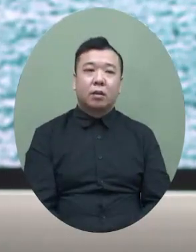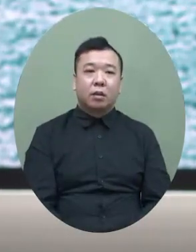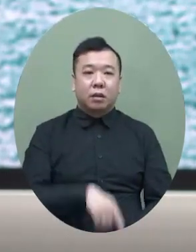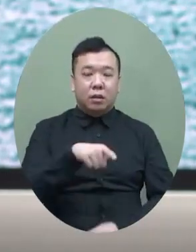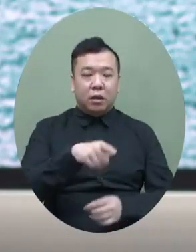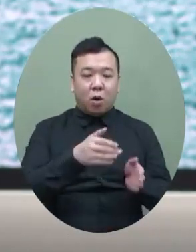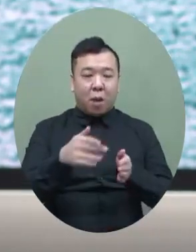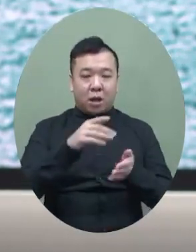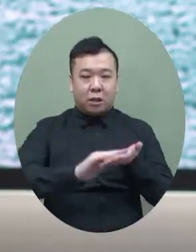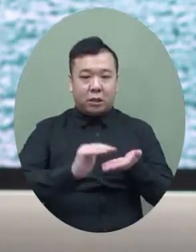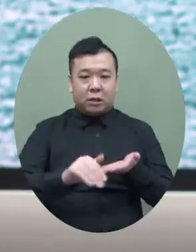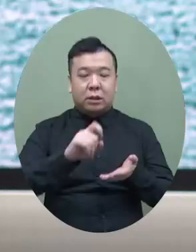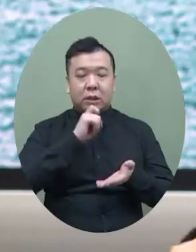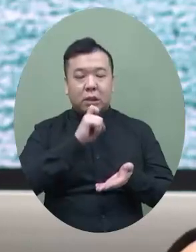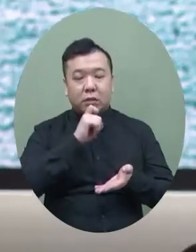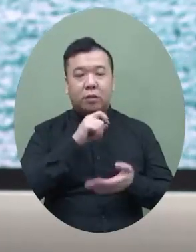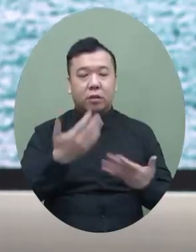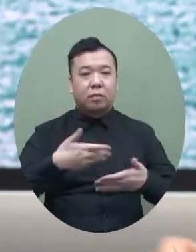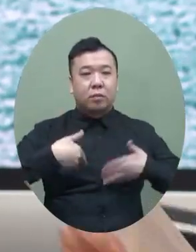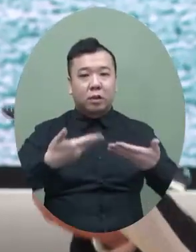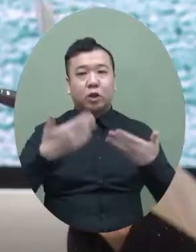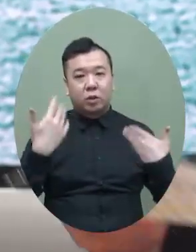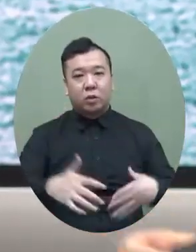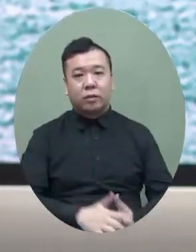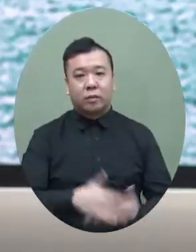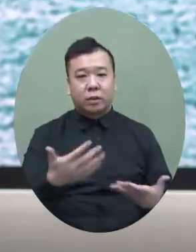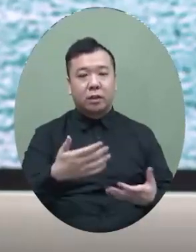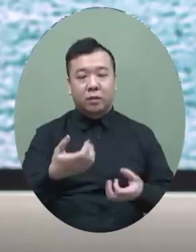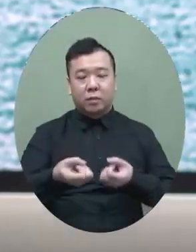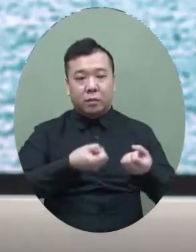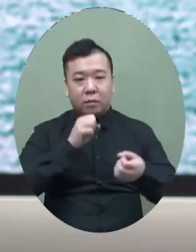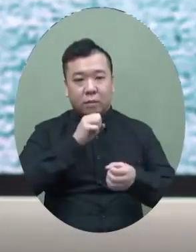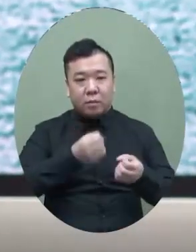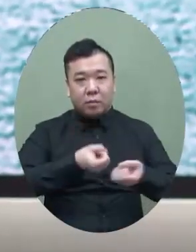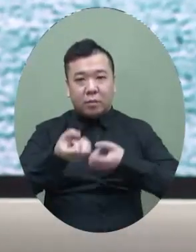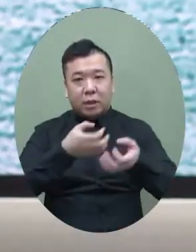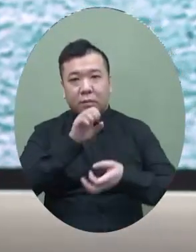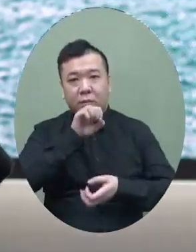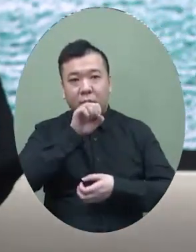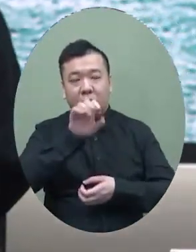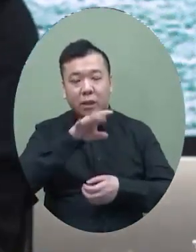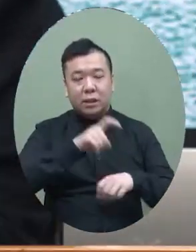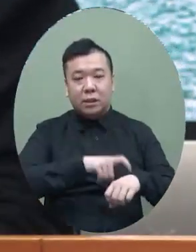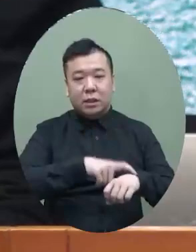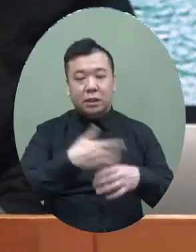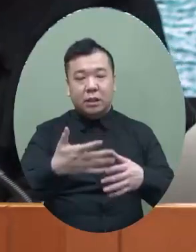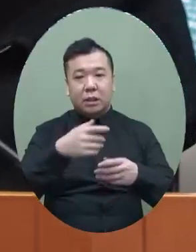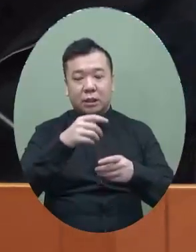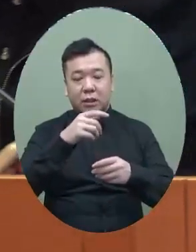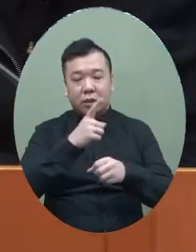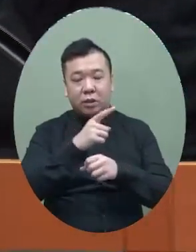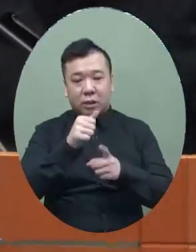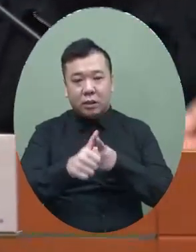的清潔。我回報去到這裡。 好，而家係提問時間啦。咁麻煩大家喺發問之前咧，先介紹你代表嘅機構